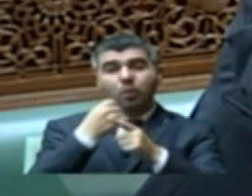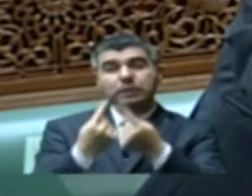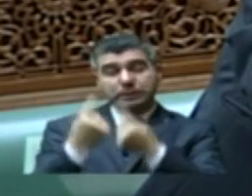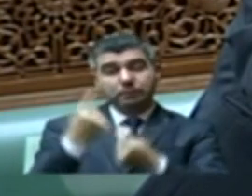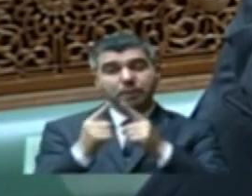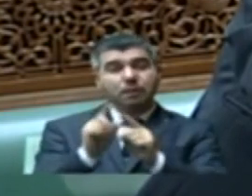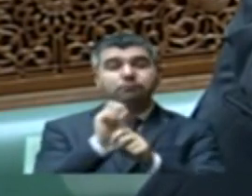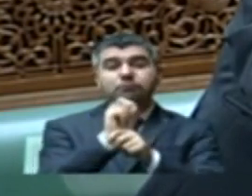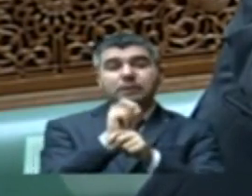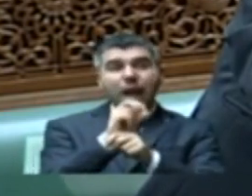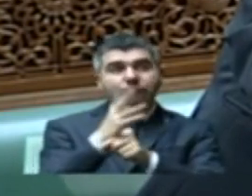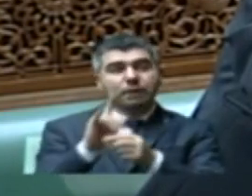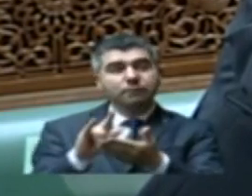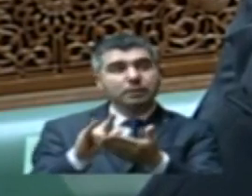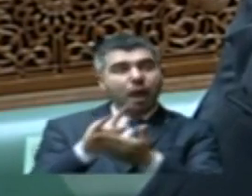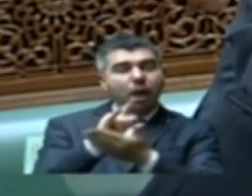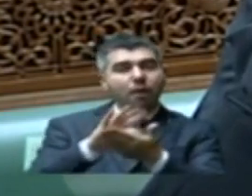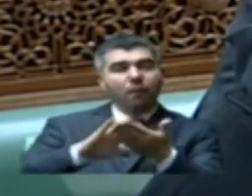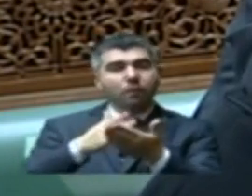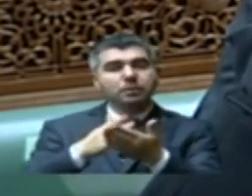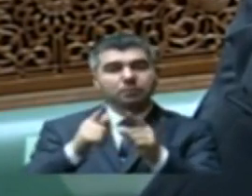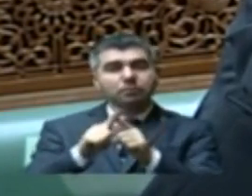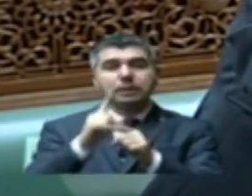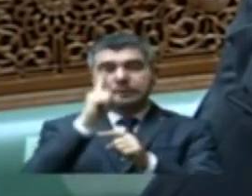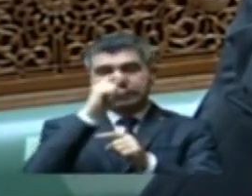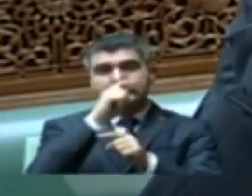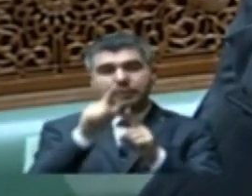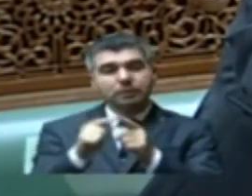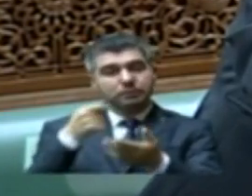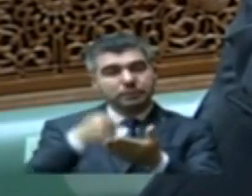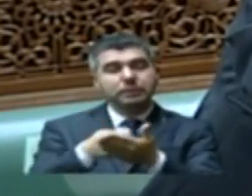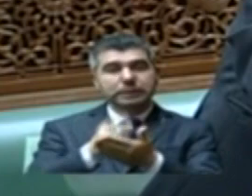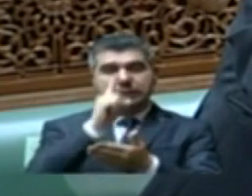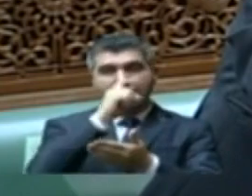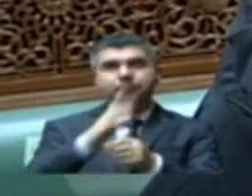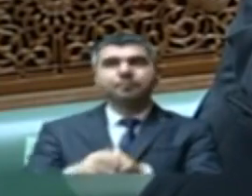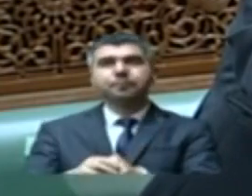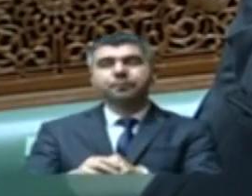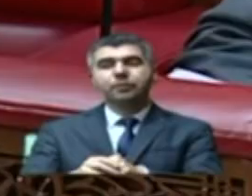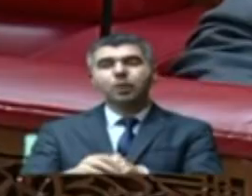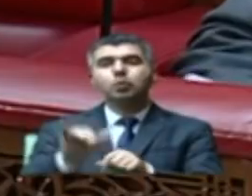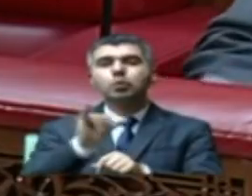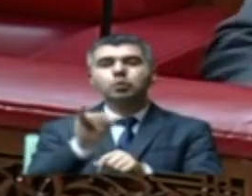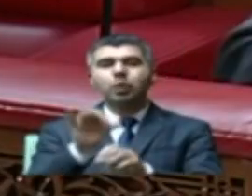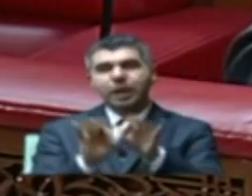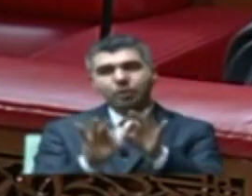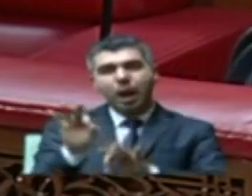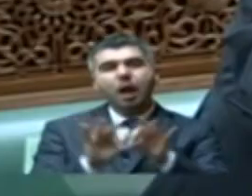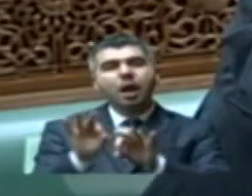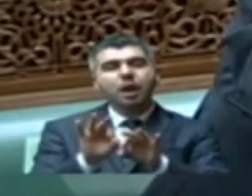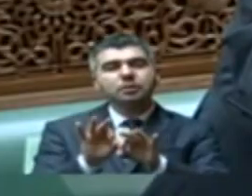فرصة السفر وما ينجم عنها من معاناة مادية ونفسية. سيد الوزير، ما هي الإجراءات المتخذة من